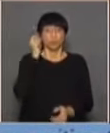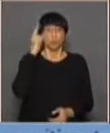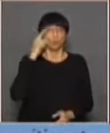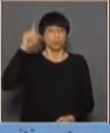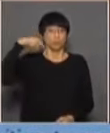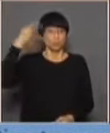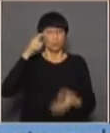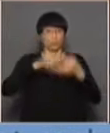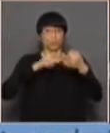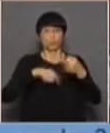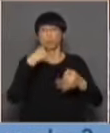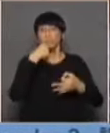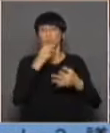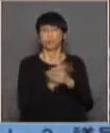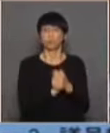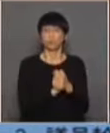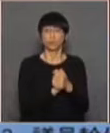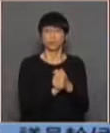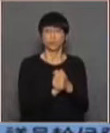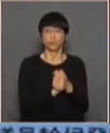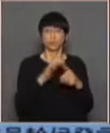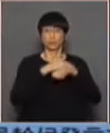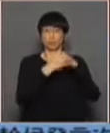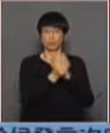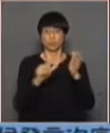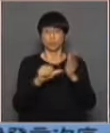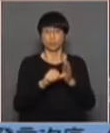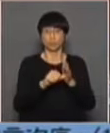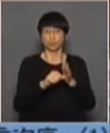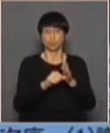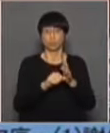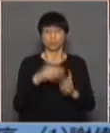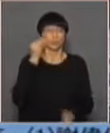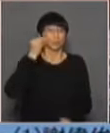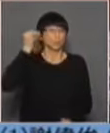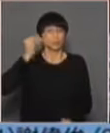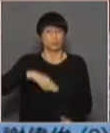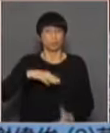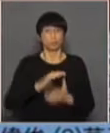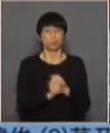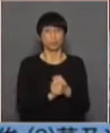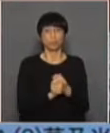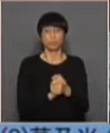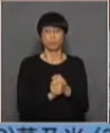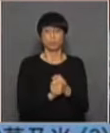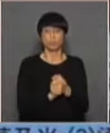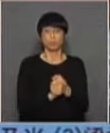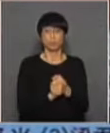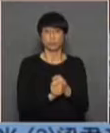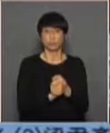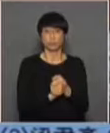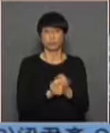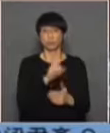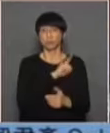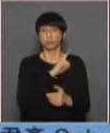福摩亦都曾经讲过，他说世界上最使我们感到羞耻的，莫过于不能表现